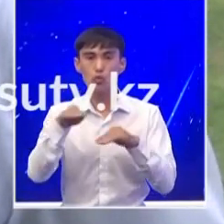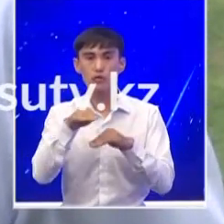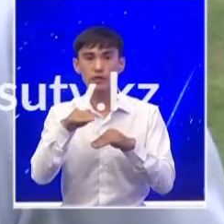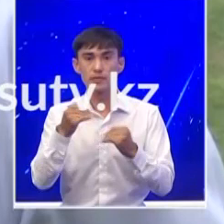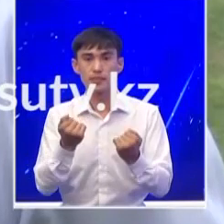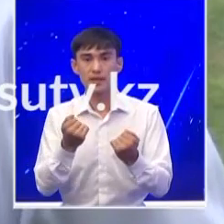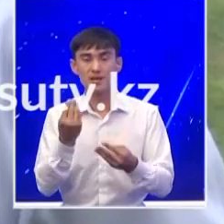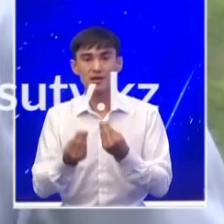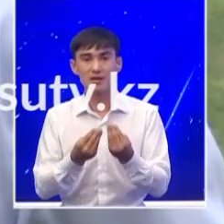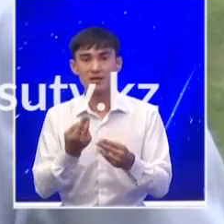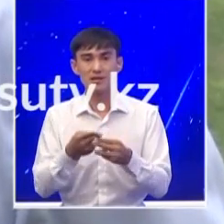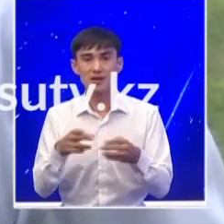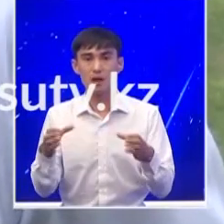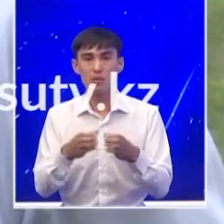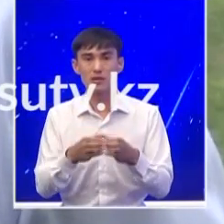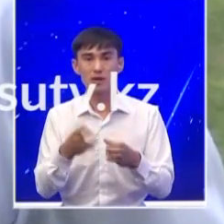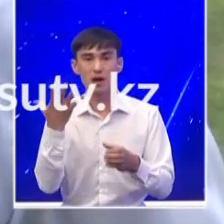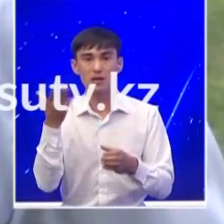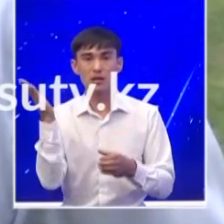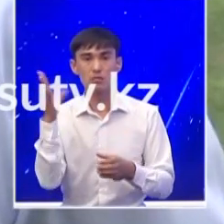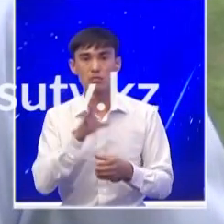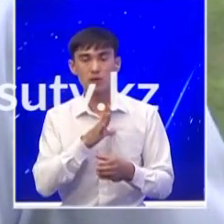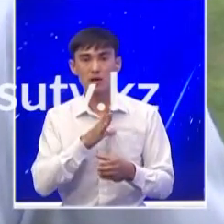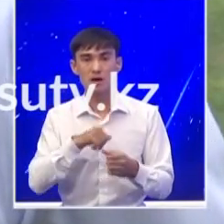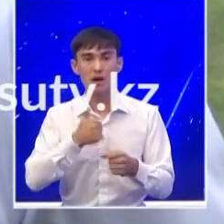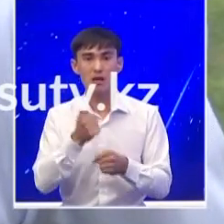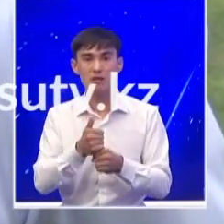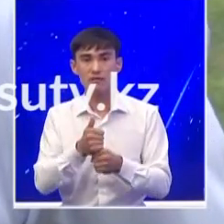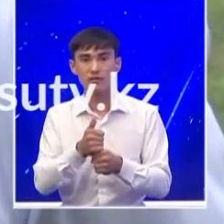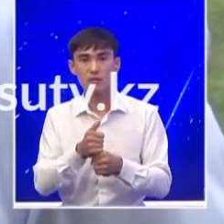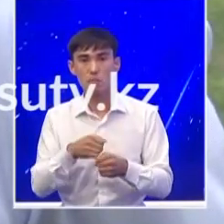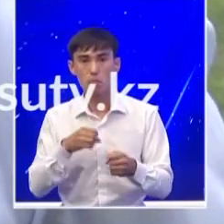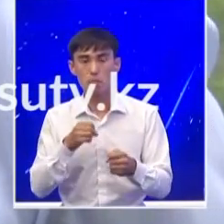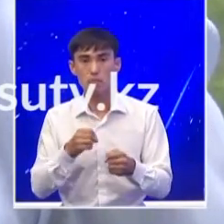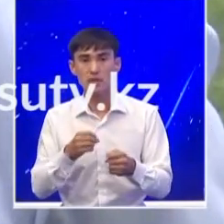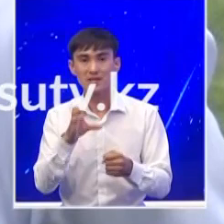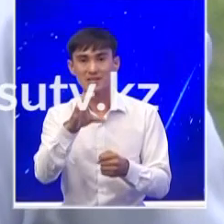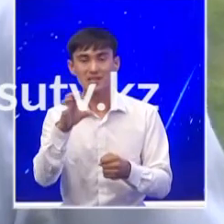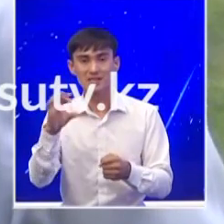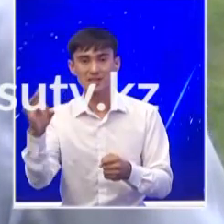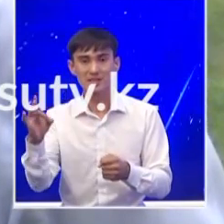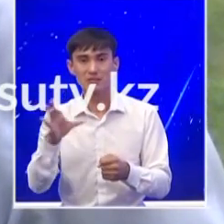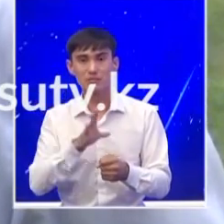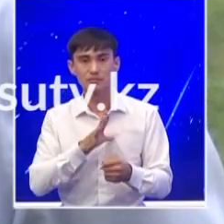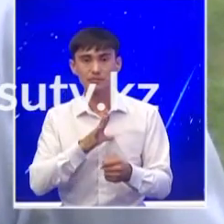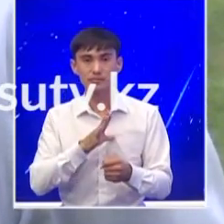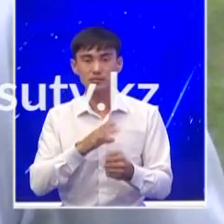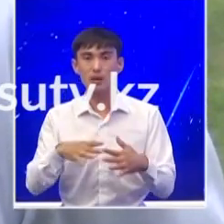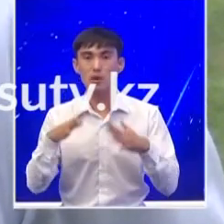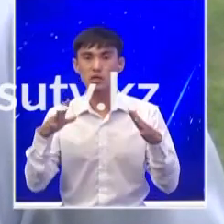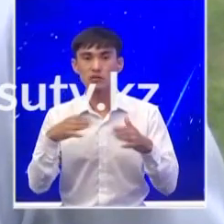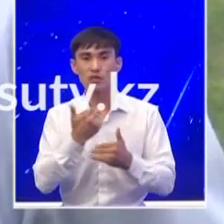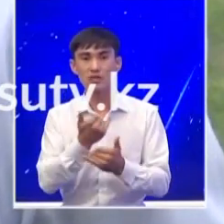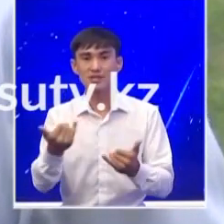уровень. И игроки этой команды когда-то были основными поставщиками в сборную Советского Союза. Большинство из